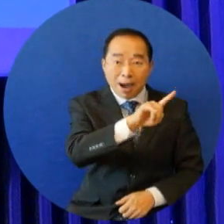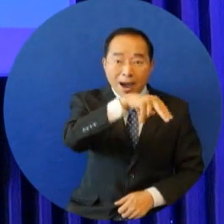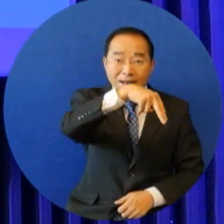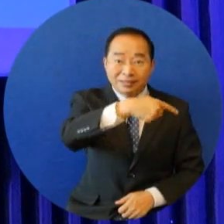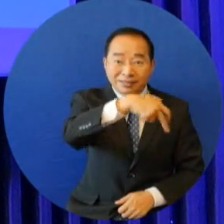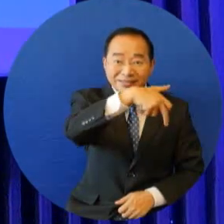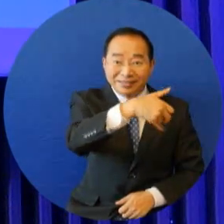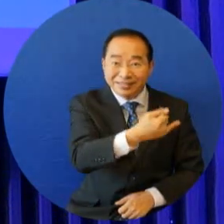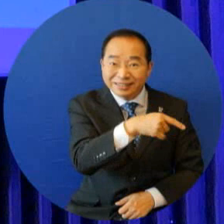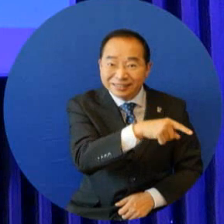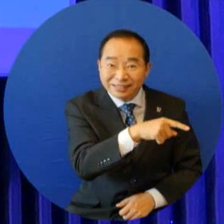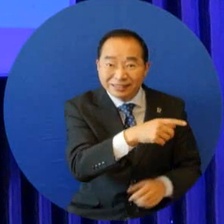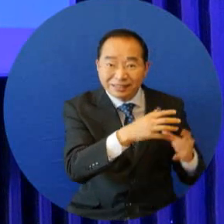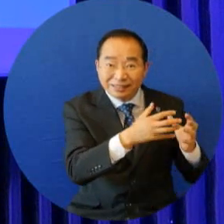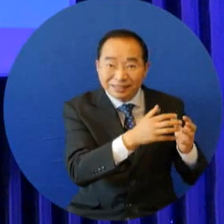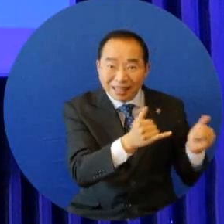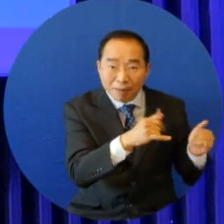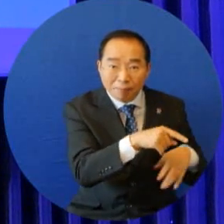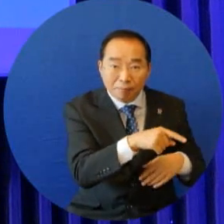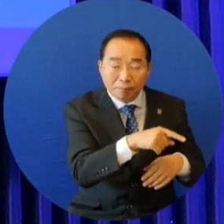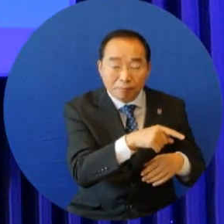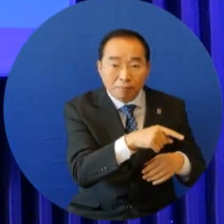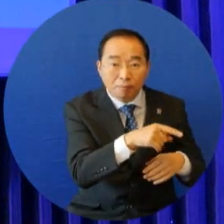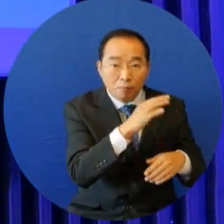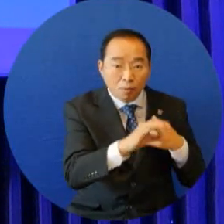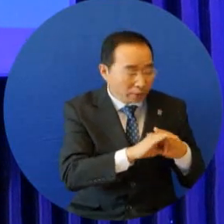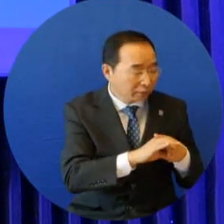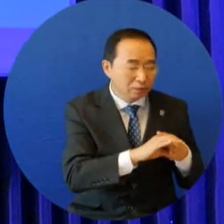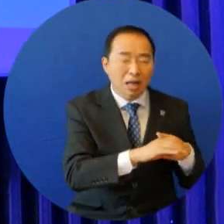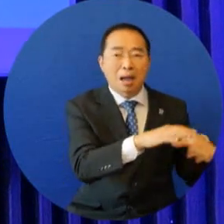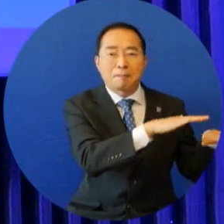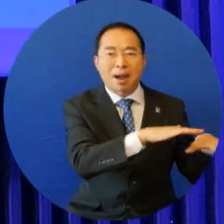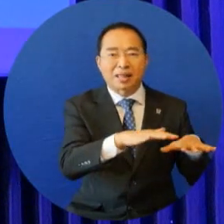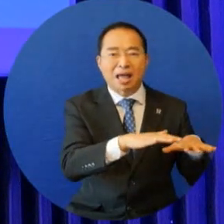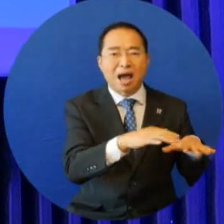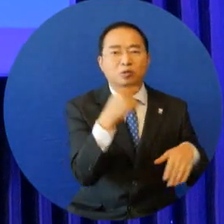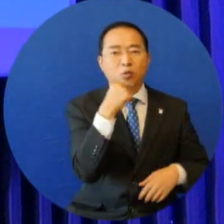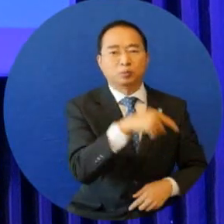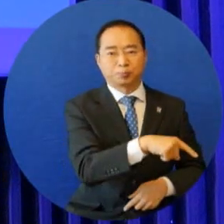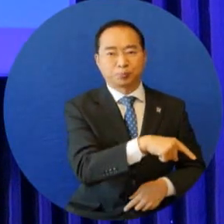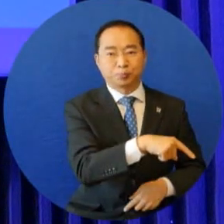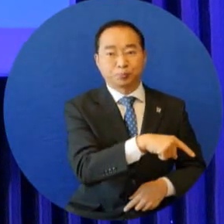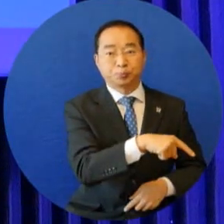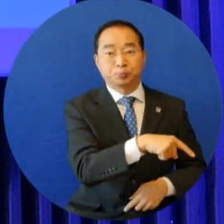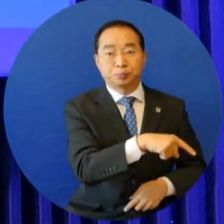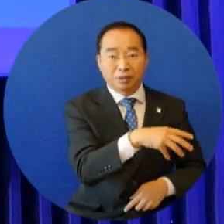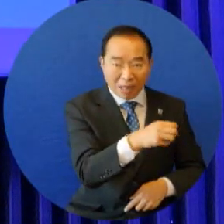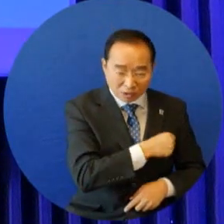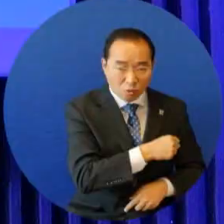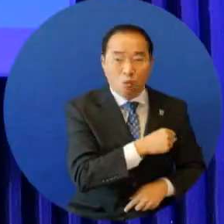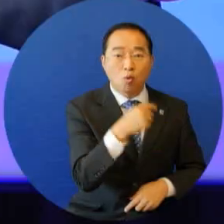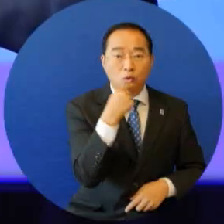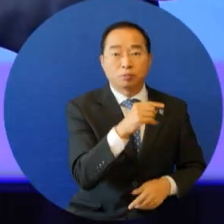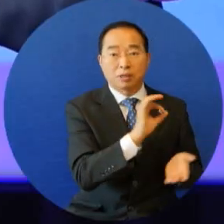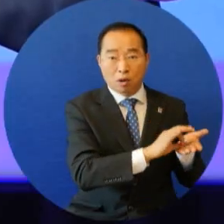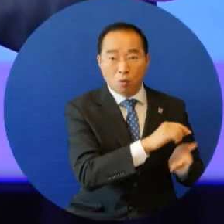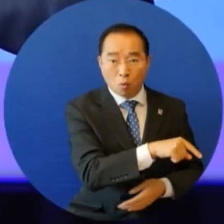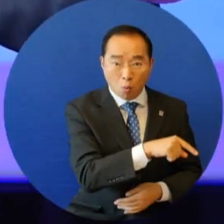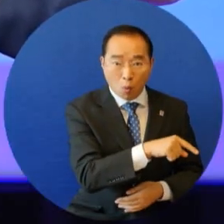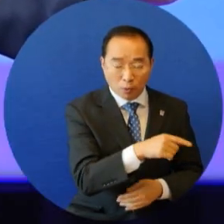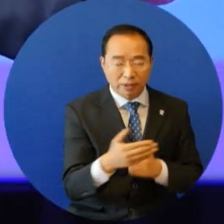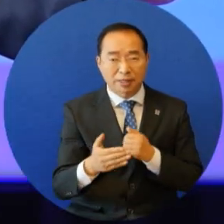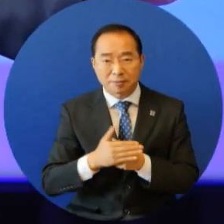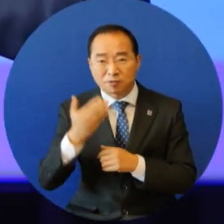바스크 사람들은 대구잡이를 해서 자기들이 천인염을 만들어서 대구를 소금에 절였어요.